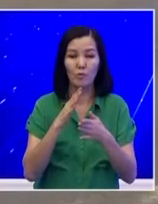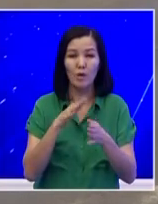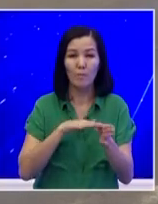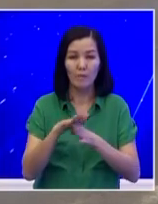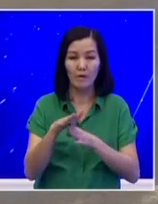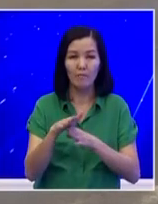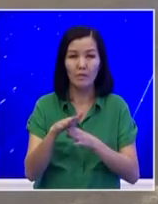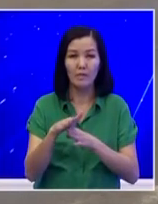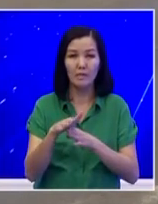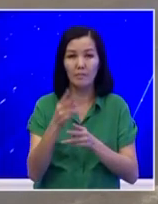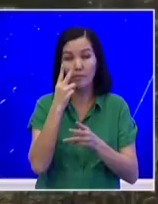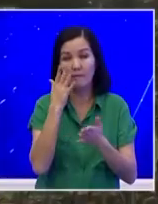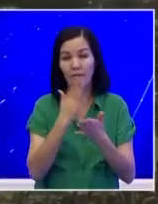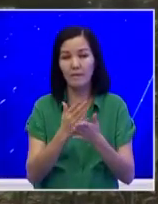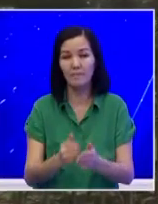Мы не можем этого не